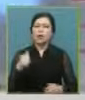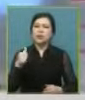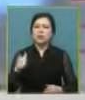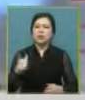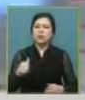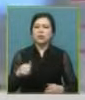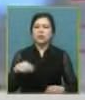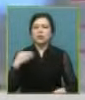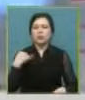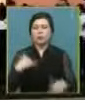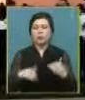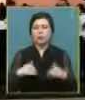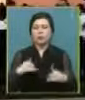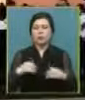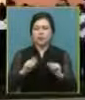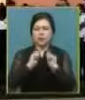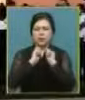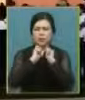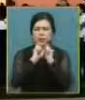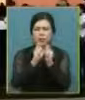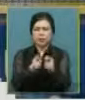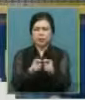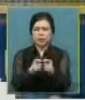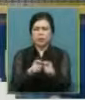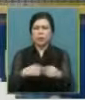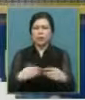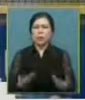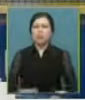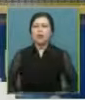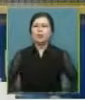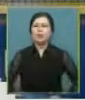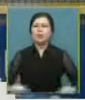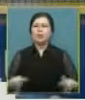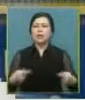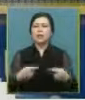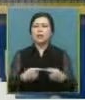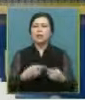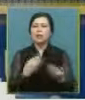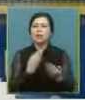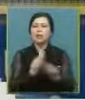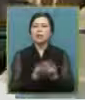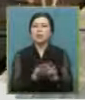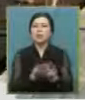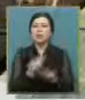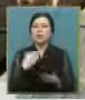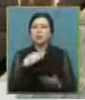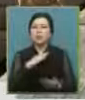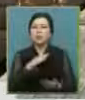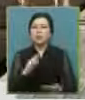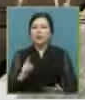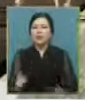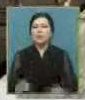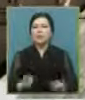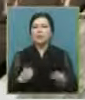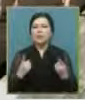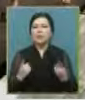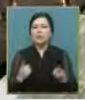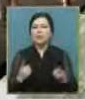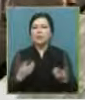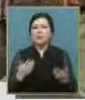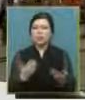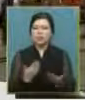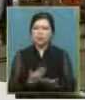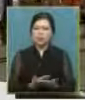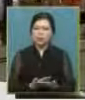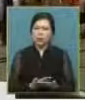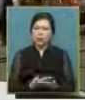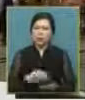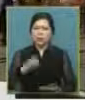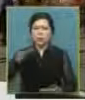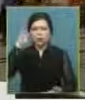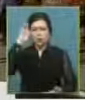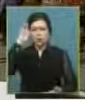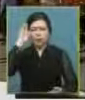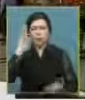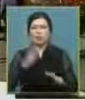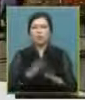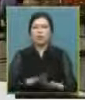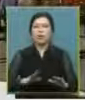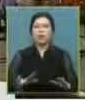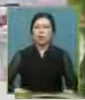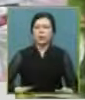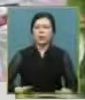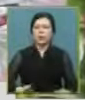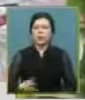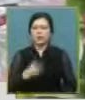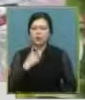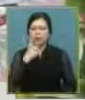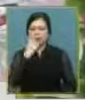марапатталды. Заман талабына сай сұранысы бар. Бәсекеге қабілетті ұрпақ тәрбиелеу үшін мемлекеттік білімді жетілдіруге аса мән